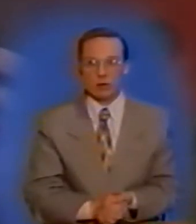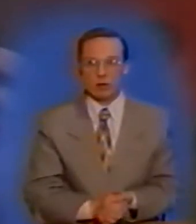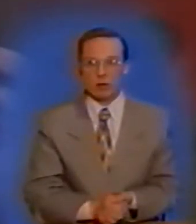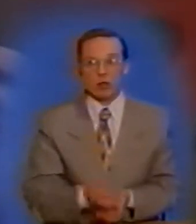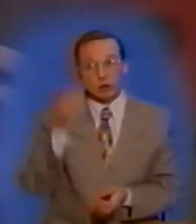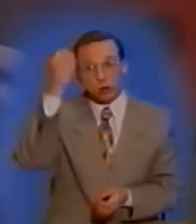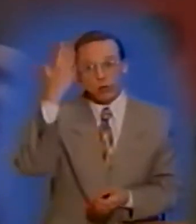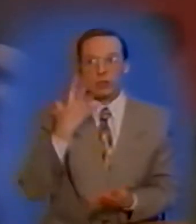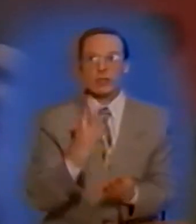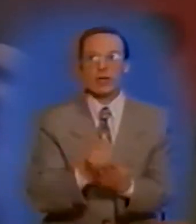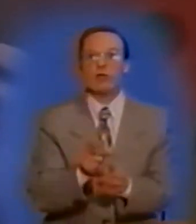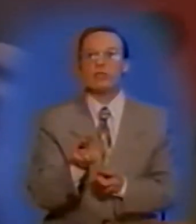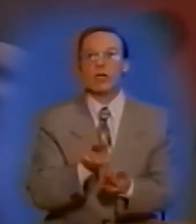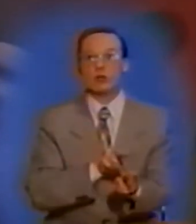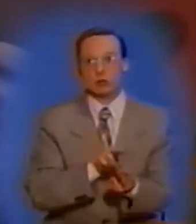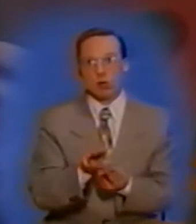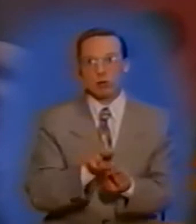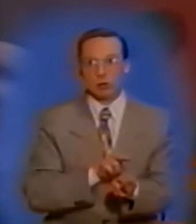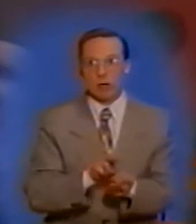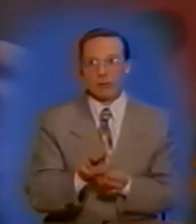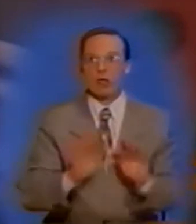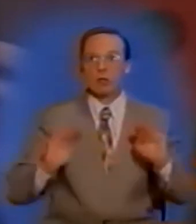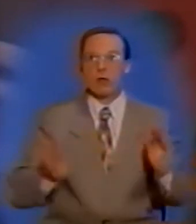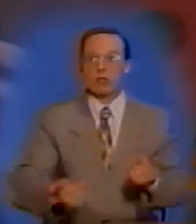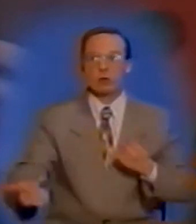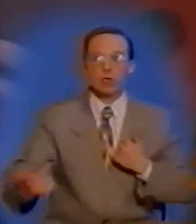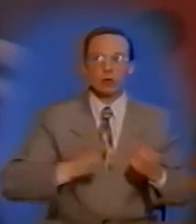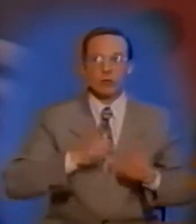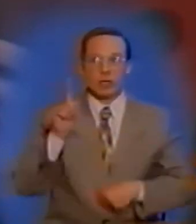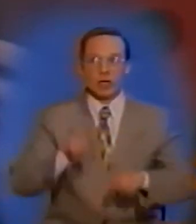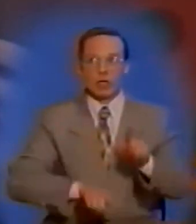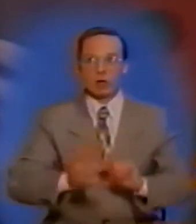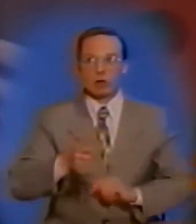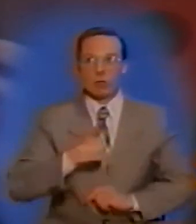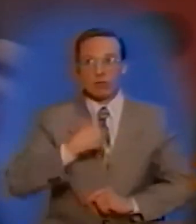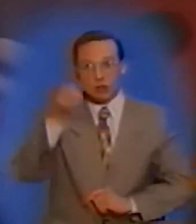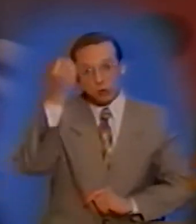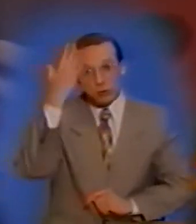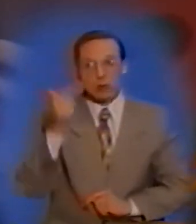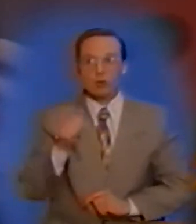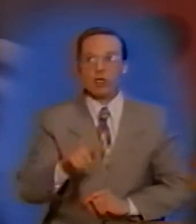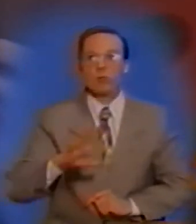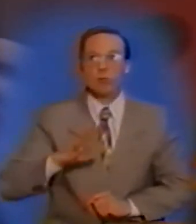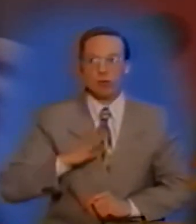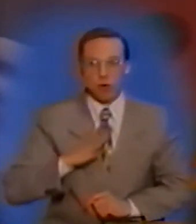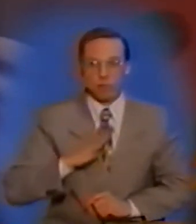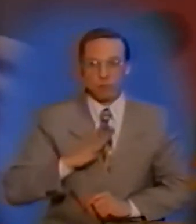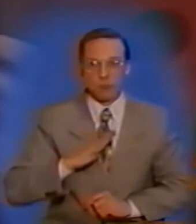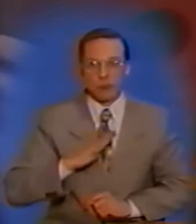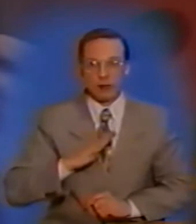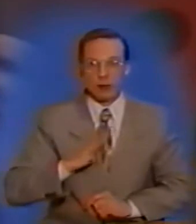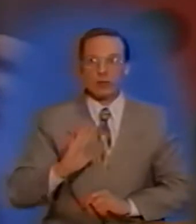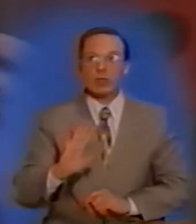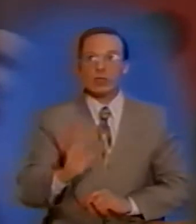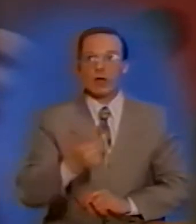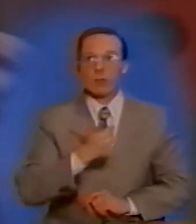Suvokti savo seksualumą. Mažiau skausmingai, negu kaip aš supratau, čia buvo.